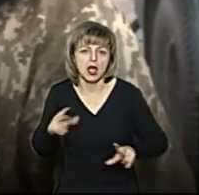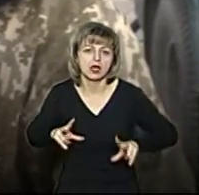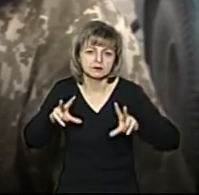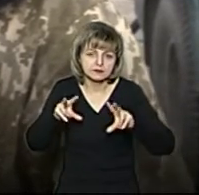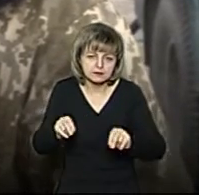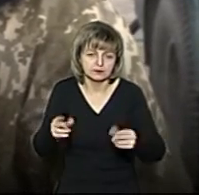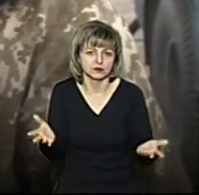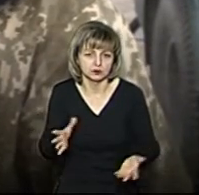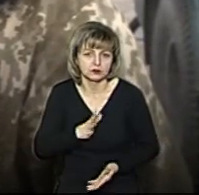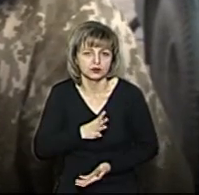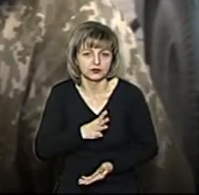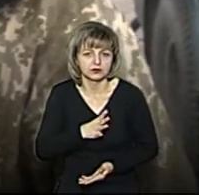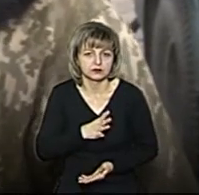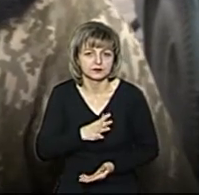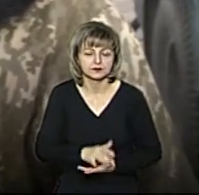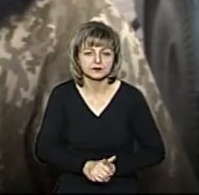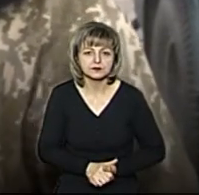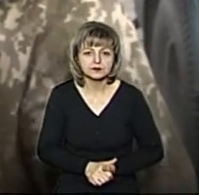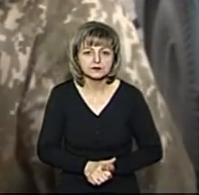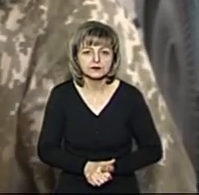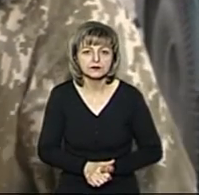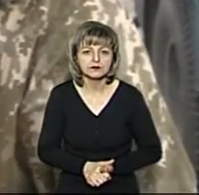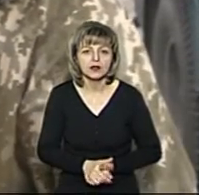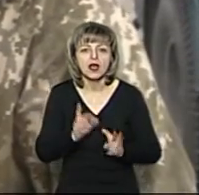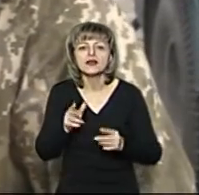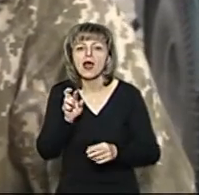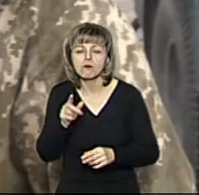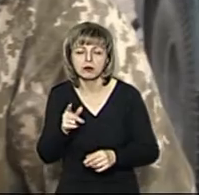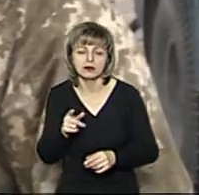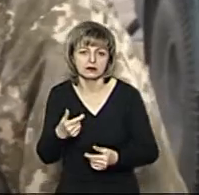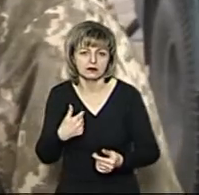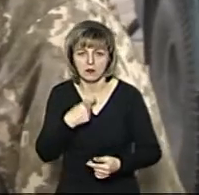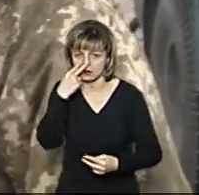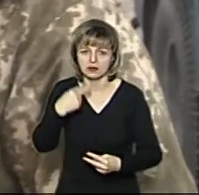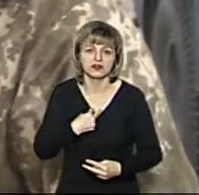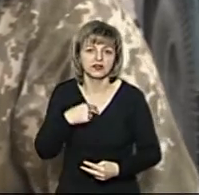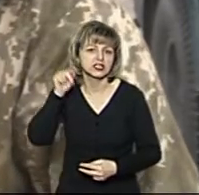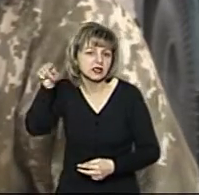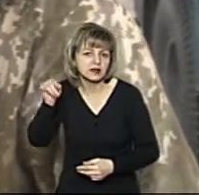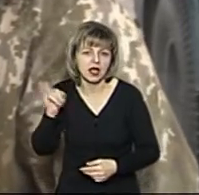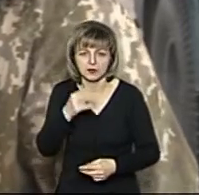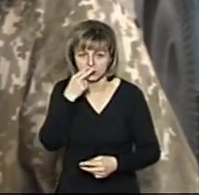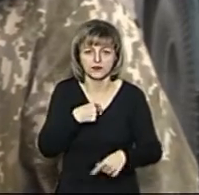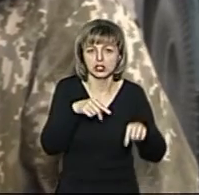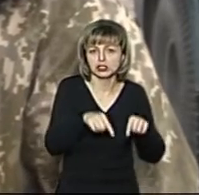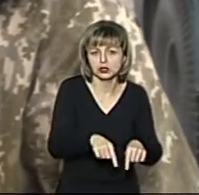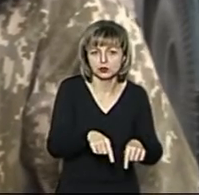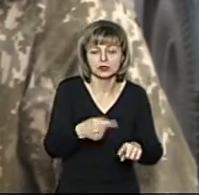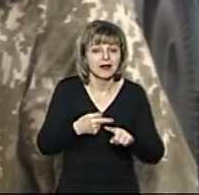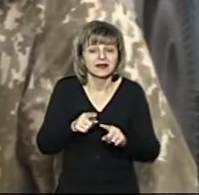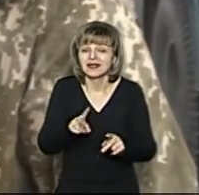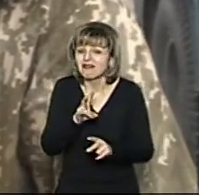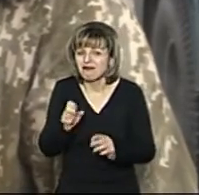мовити, що там хочуть залишатися. Як би на мене дивилися там, як би на мене дивилися тут. Тобто це не питання